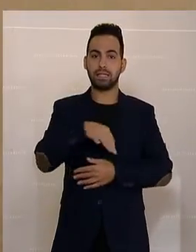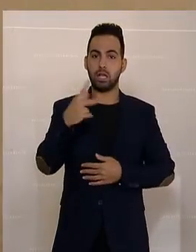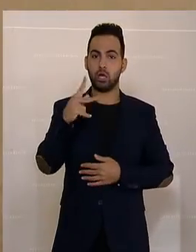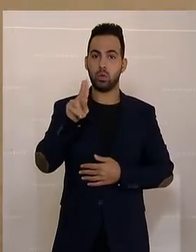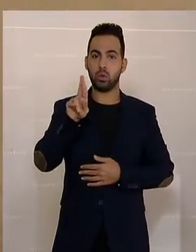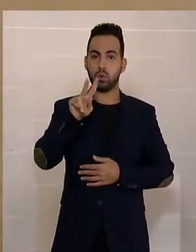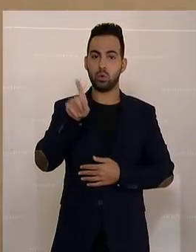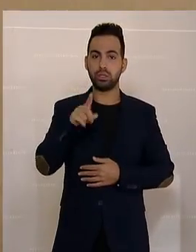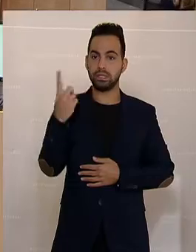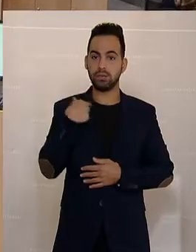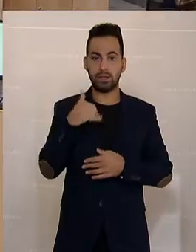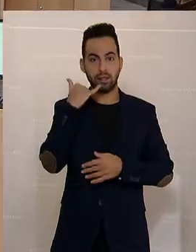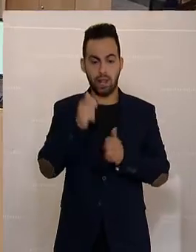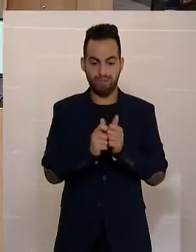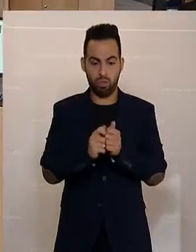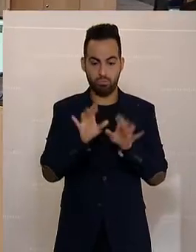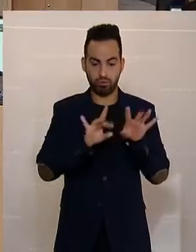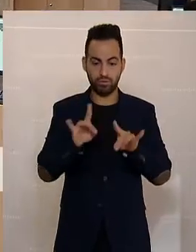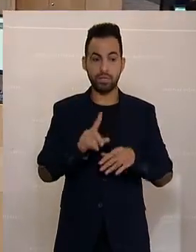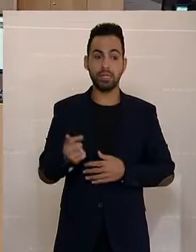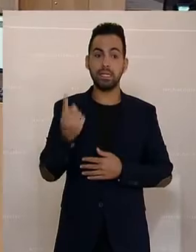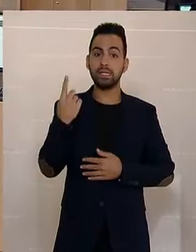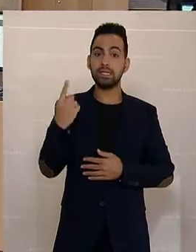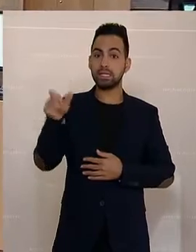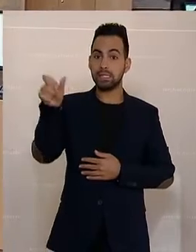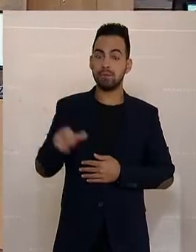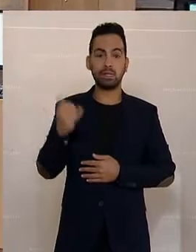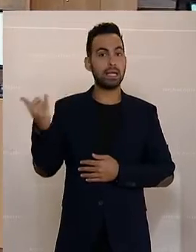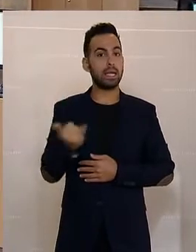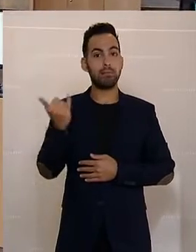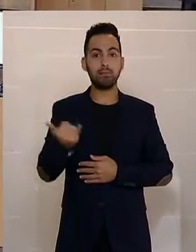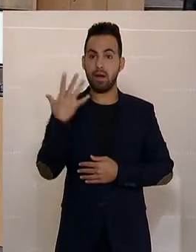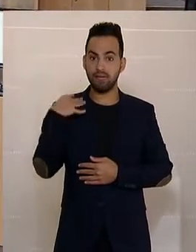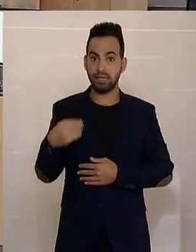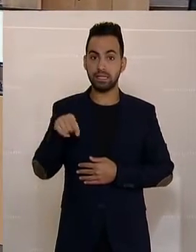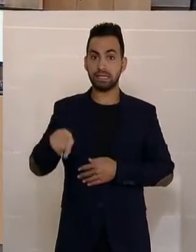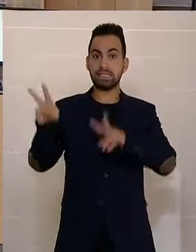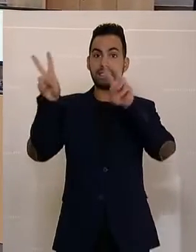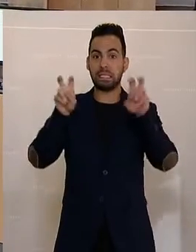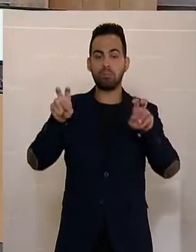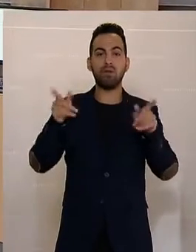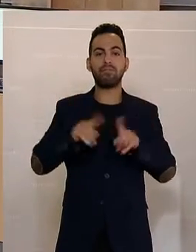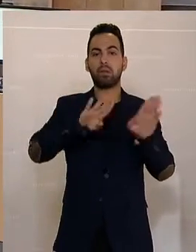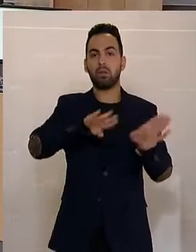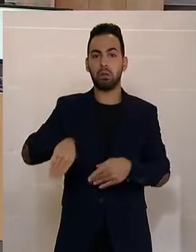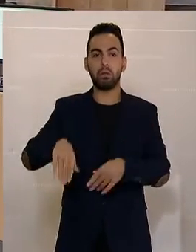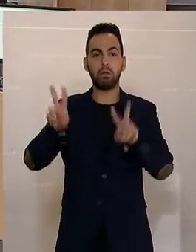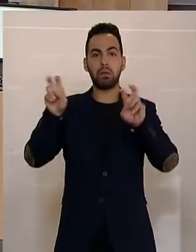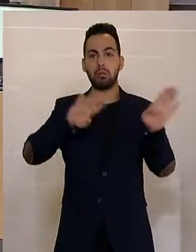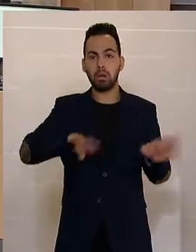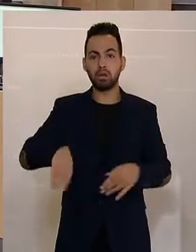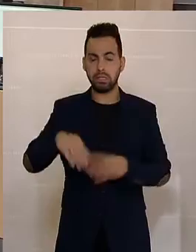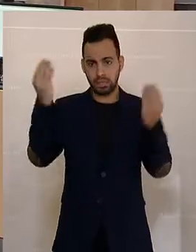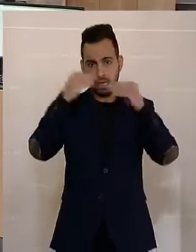jetzt beschäftigt, war einer, der immer wieder dieses Thema ausgespart hat, sehr geehrte Kolleginnen und